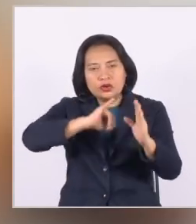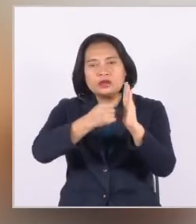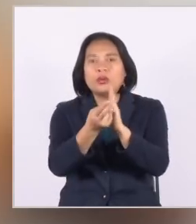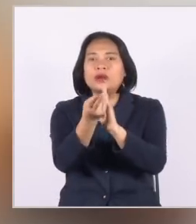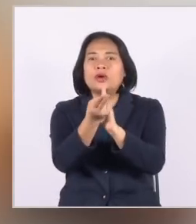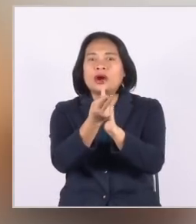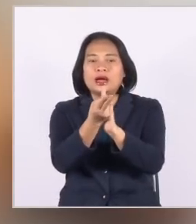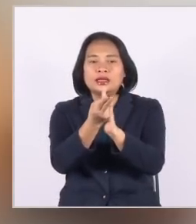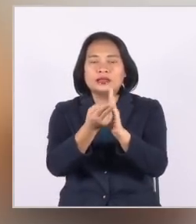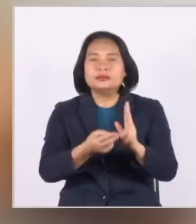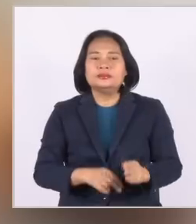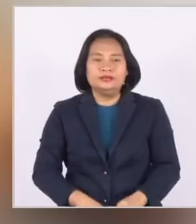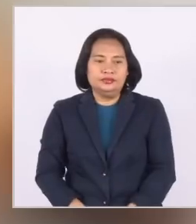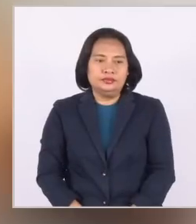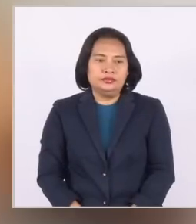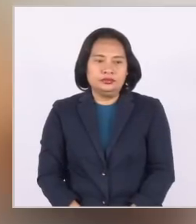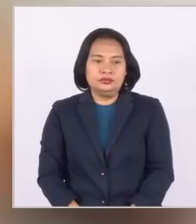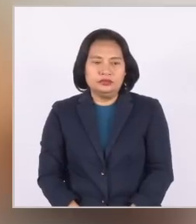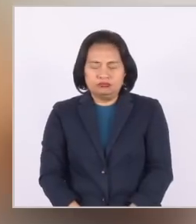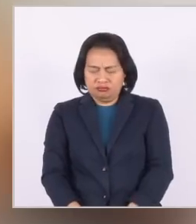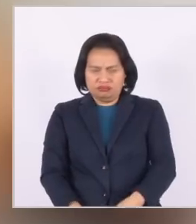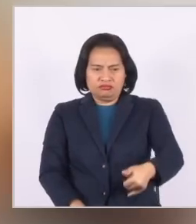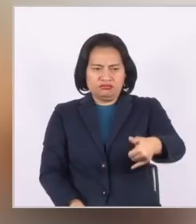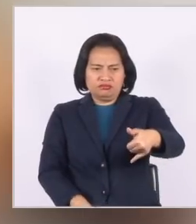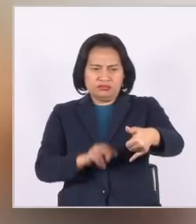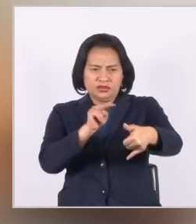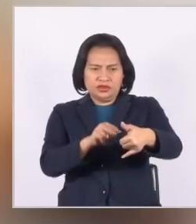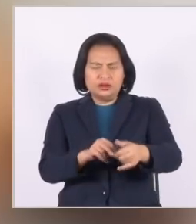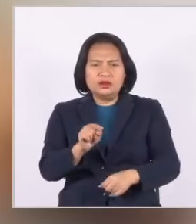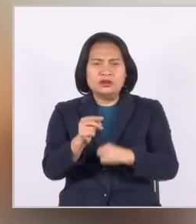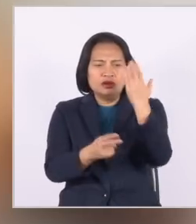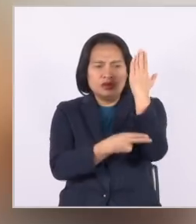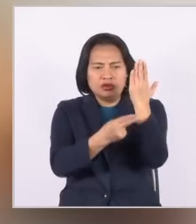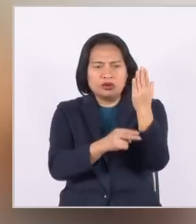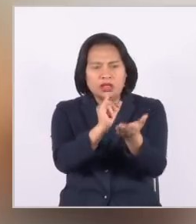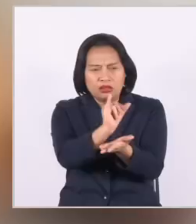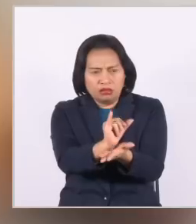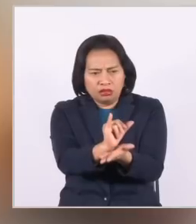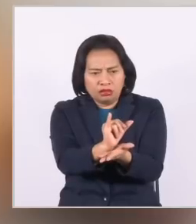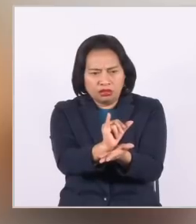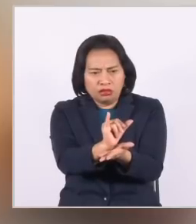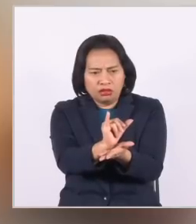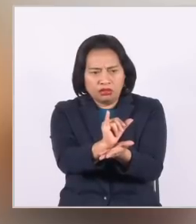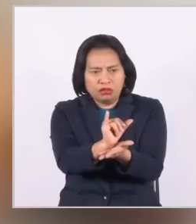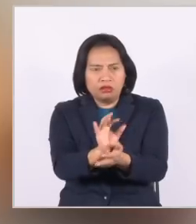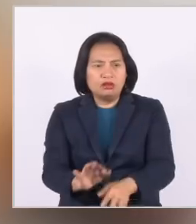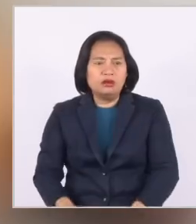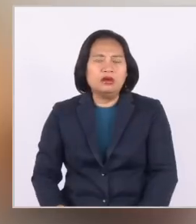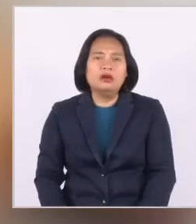ายไม่เหมาะยังไงฉันไปนอนโรงแรมได้ยังไงไม่มีค่าโรงแร